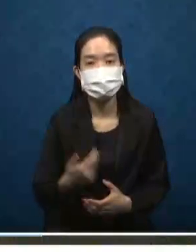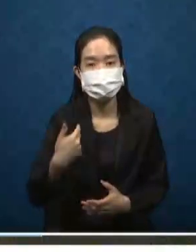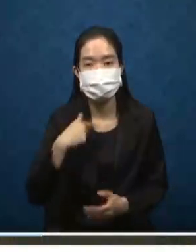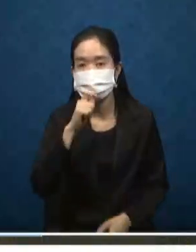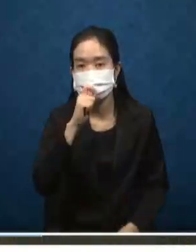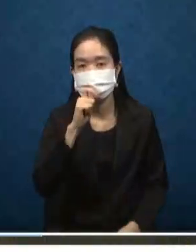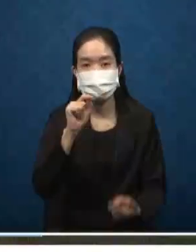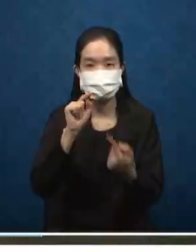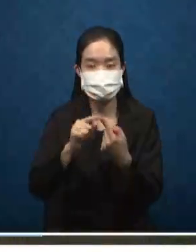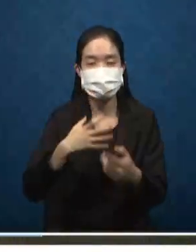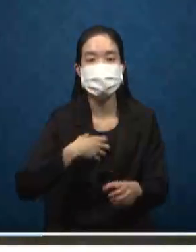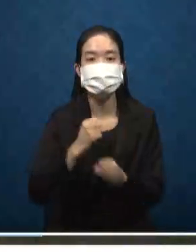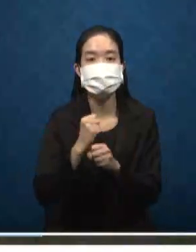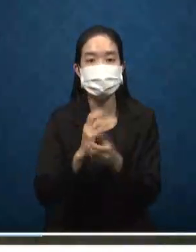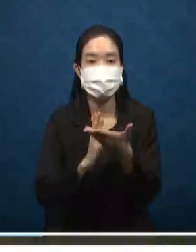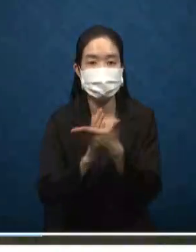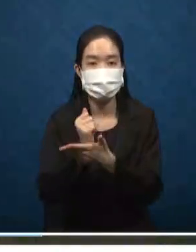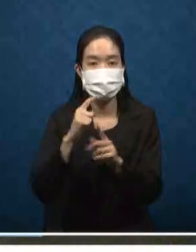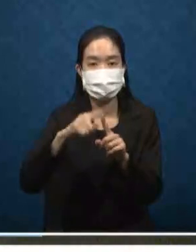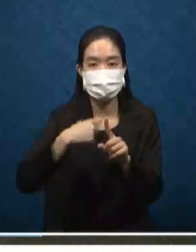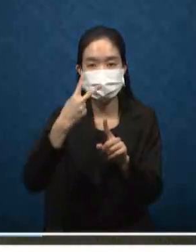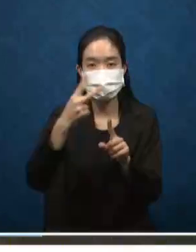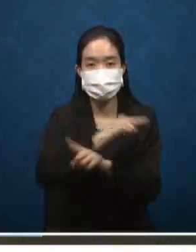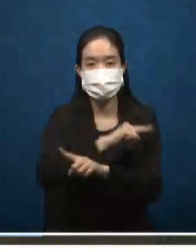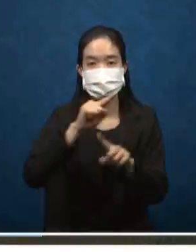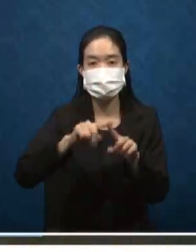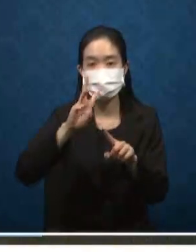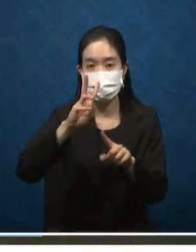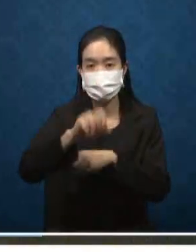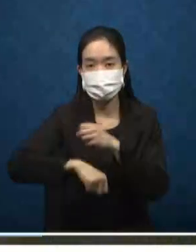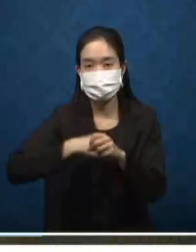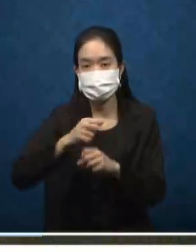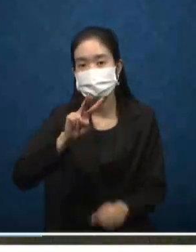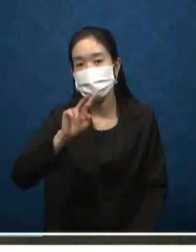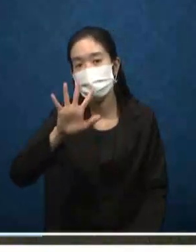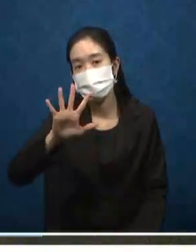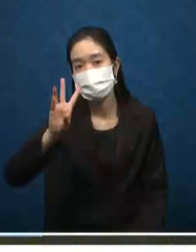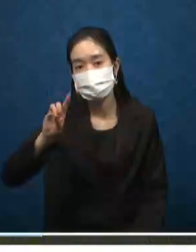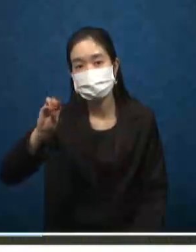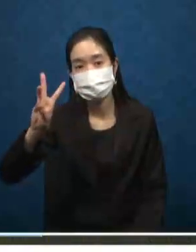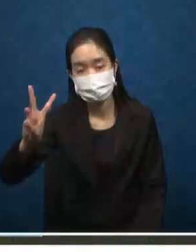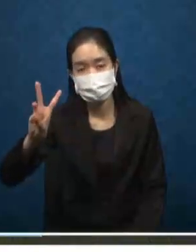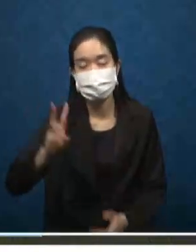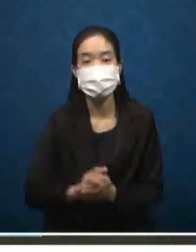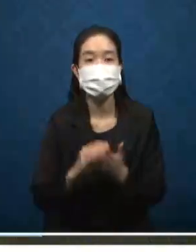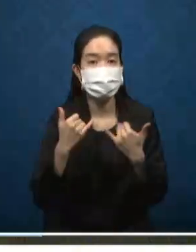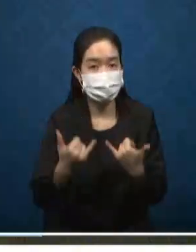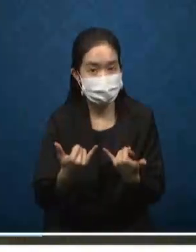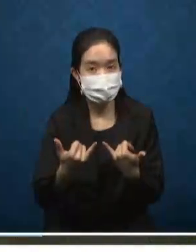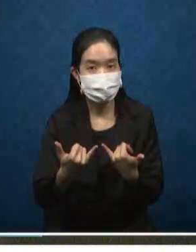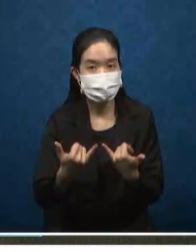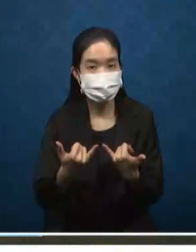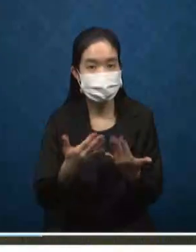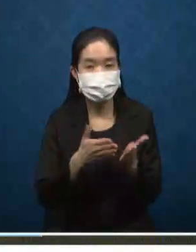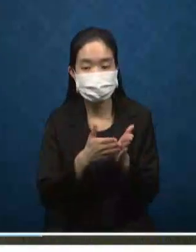ภายในวันที่ 6กุมภาพันธ์2566ต่อจากนั้นจะให้อคศเขตพื้นที่